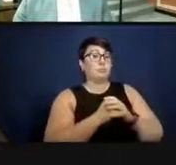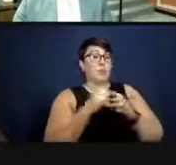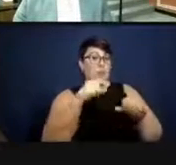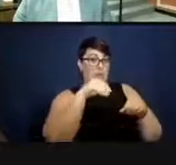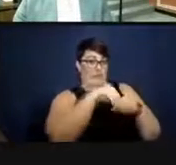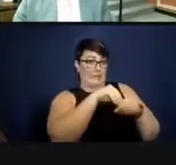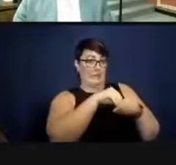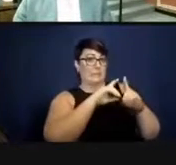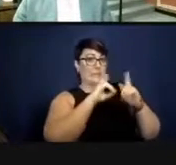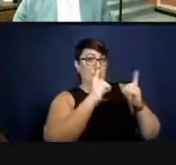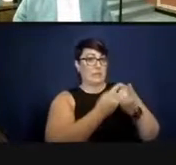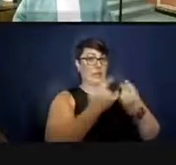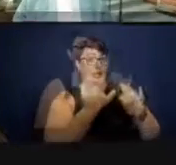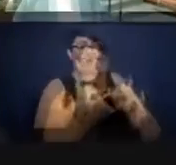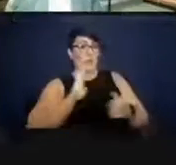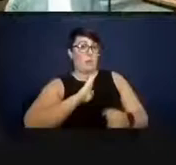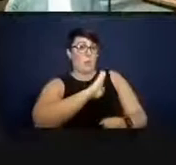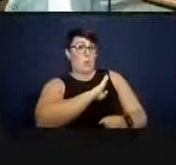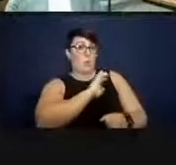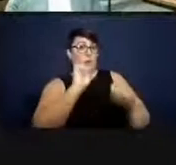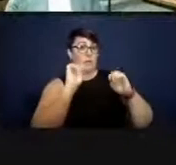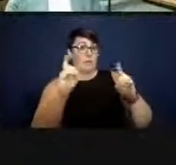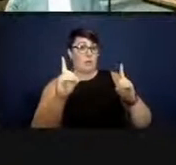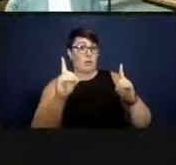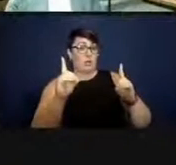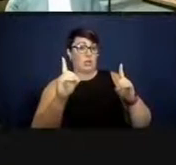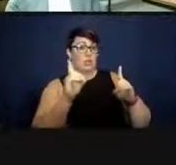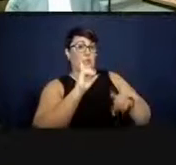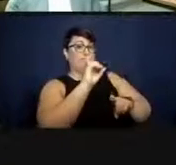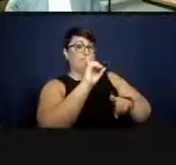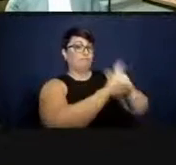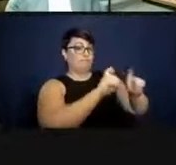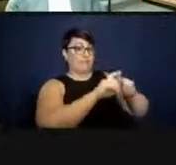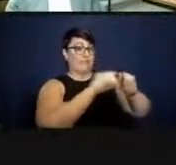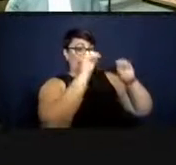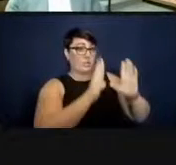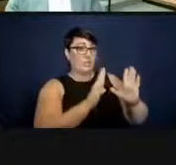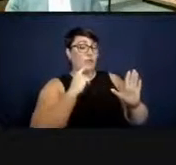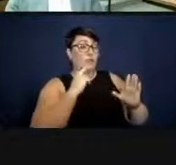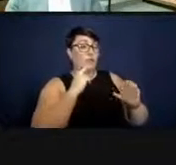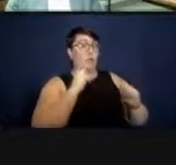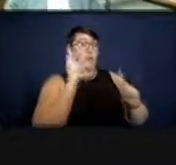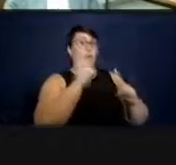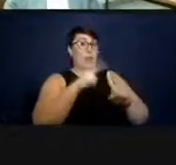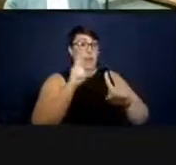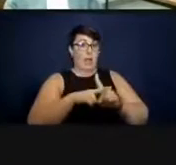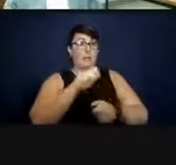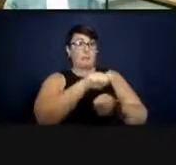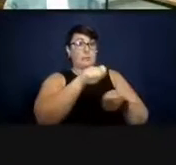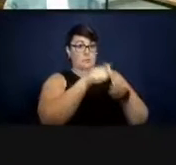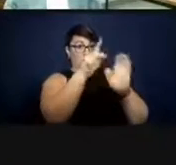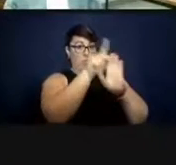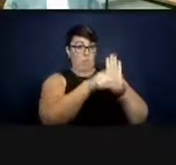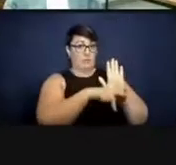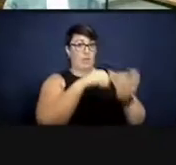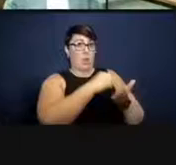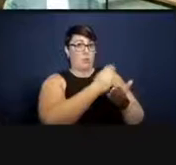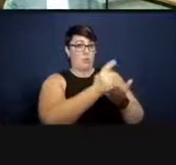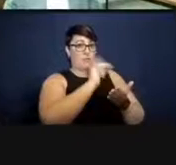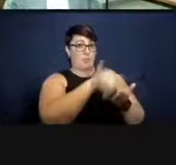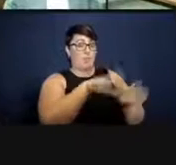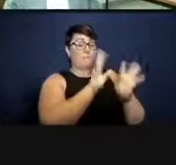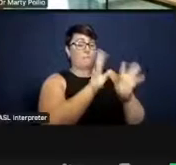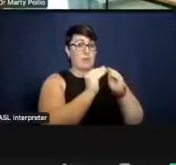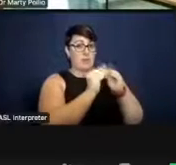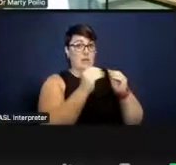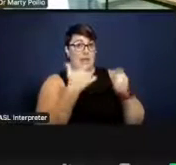إليها من الأساتذة. وإن مجلس التعليم يطلب من بعض الأساتذة